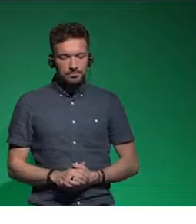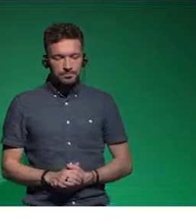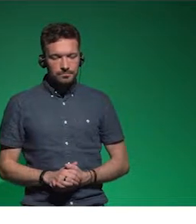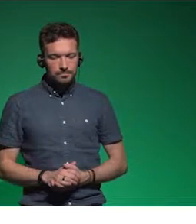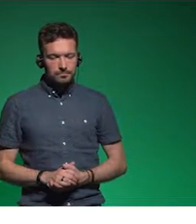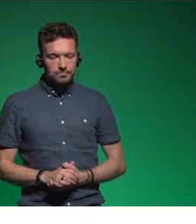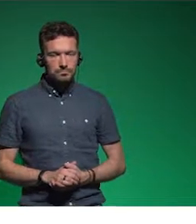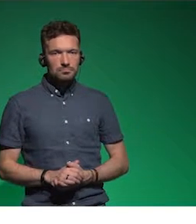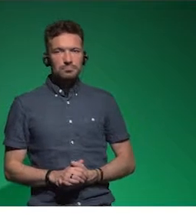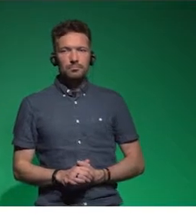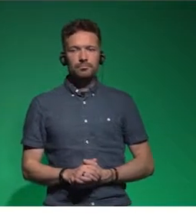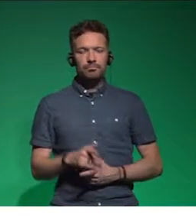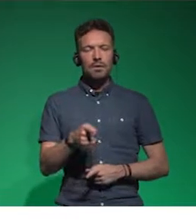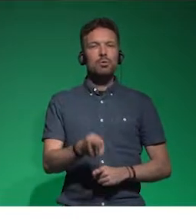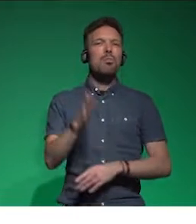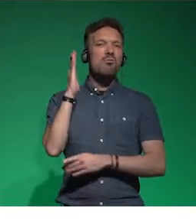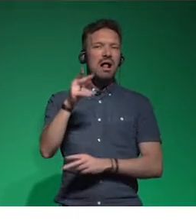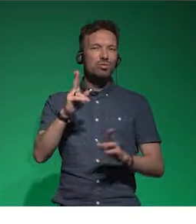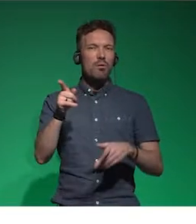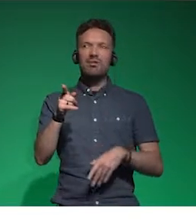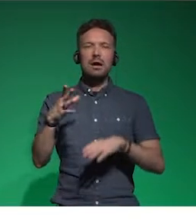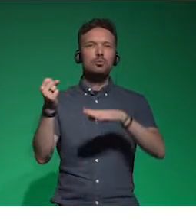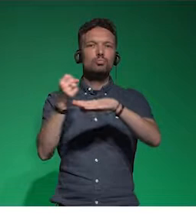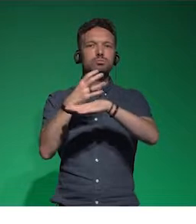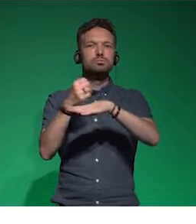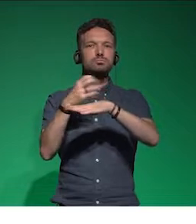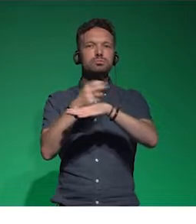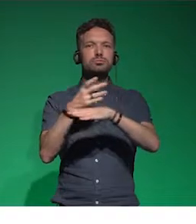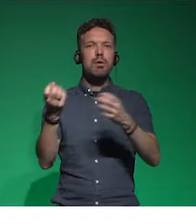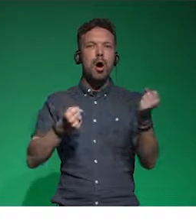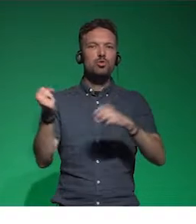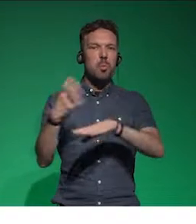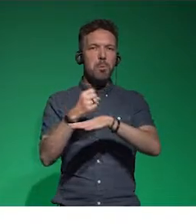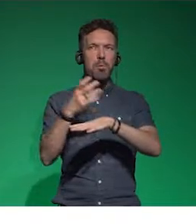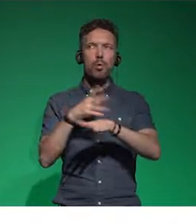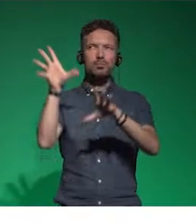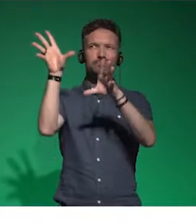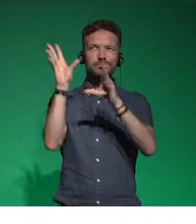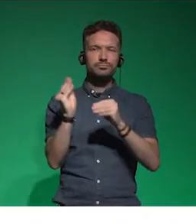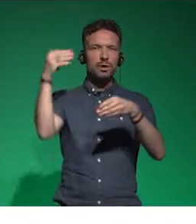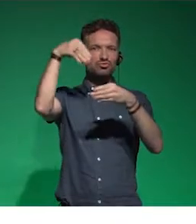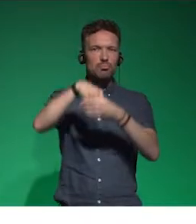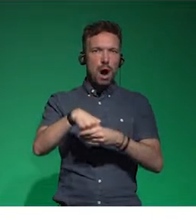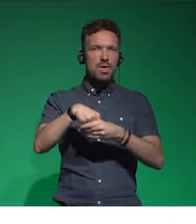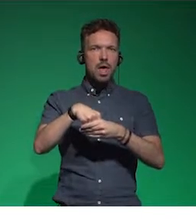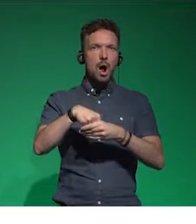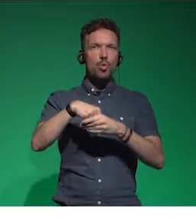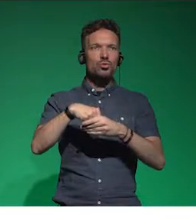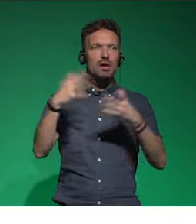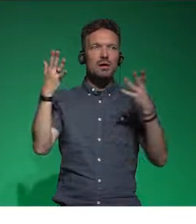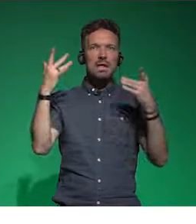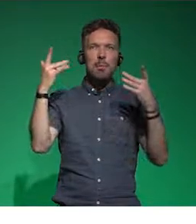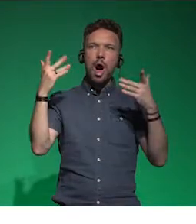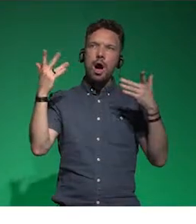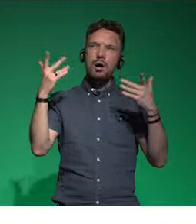Kohlenstoff speichern kann und dazu ja, beste Voraussetzungen bietet, heute und